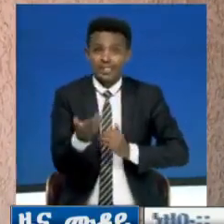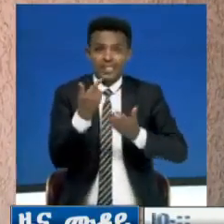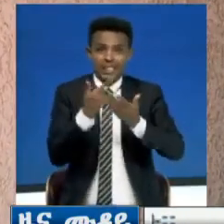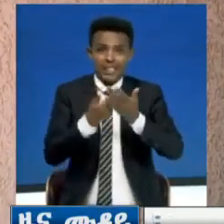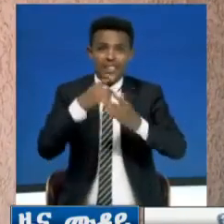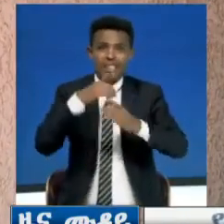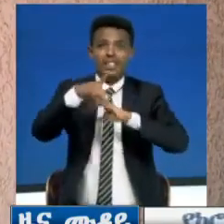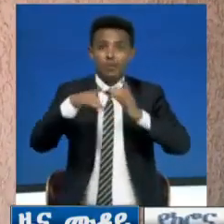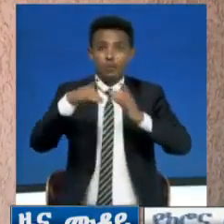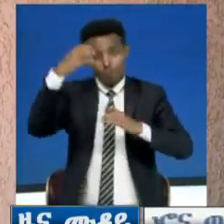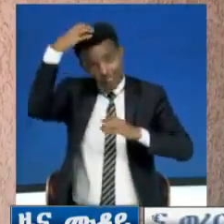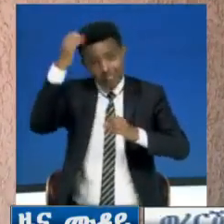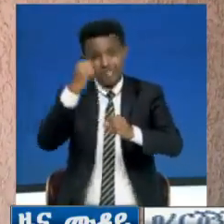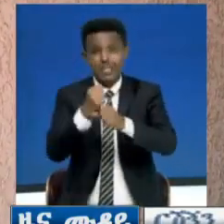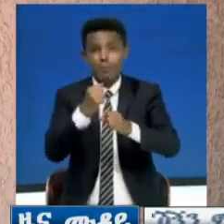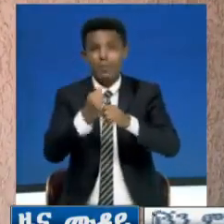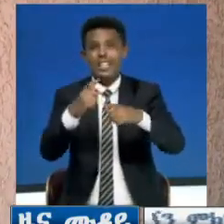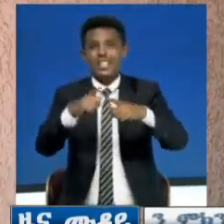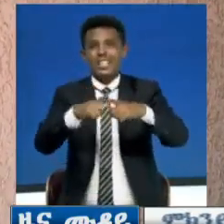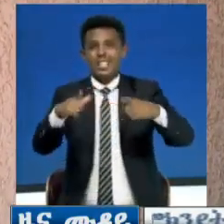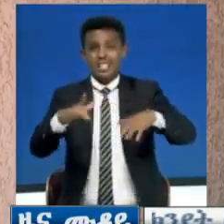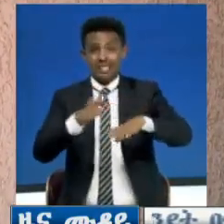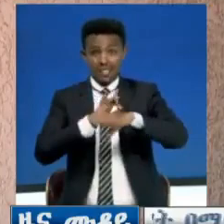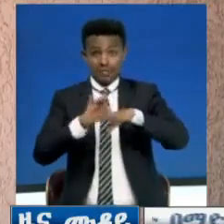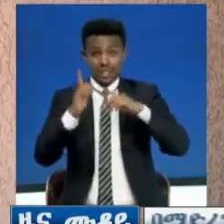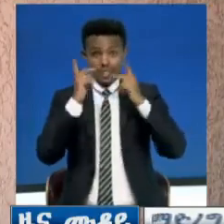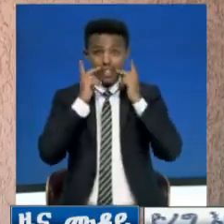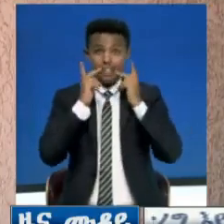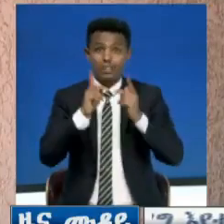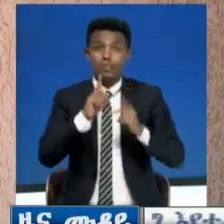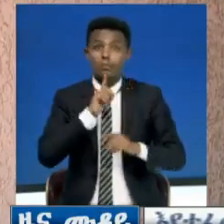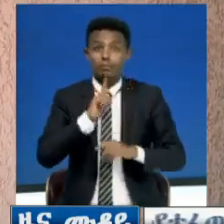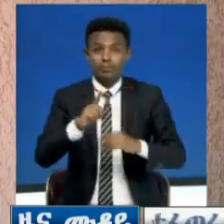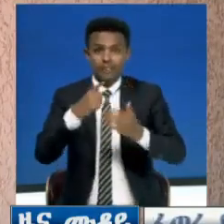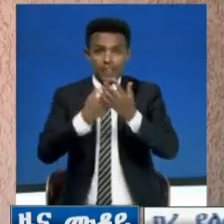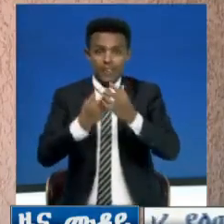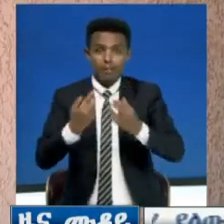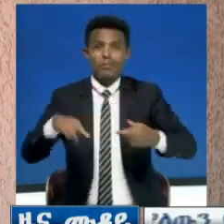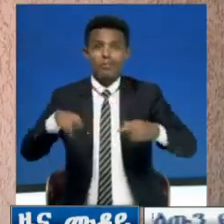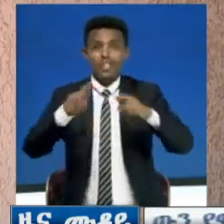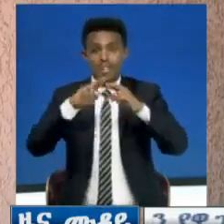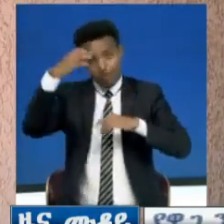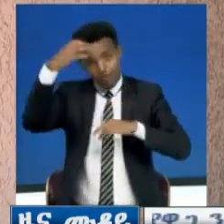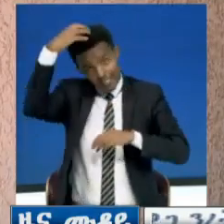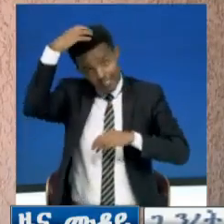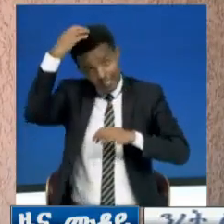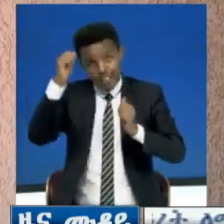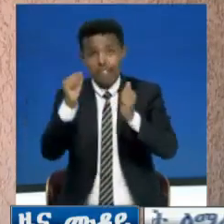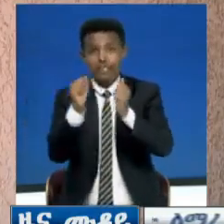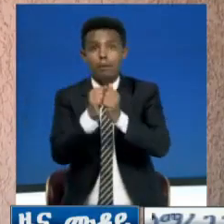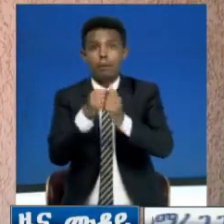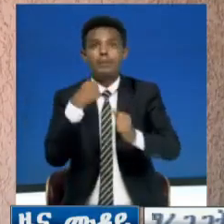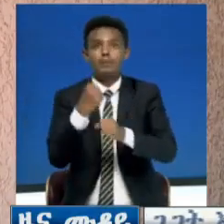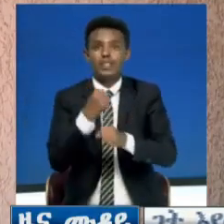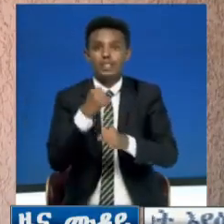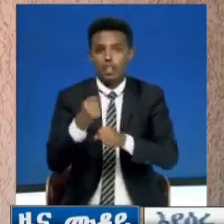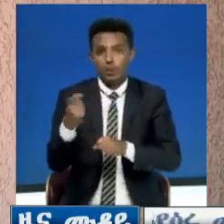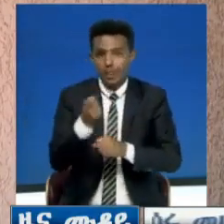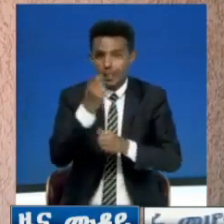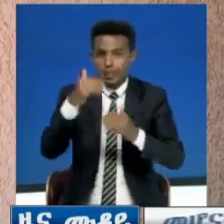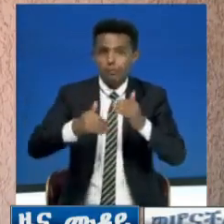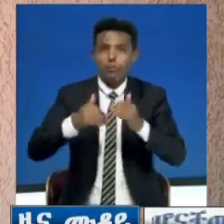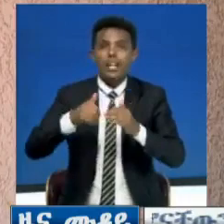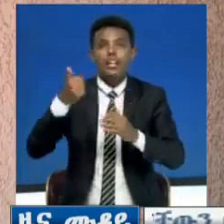እየሰራበት ያለውና እንደ ትልቅ ክፍተት ያየነው ነው። ይህንን ከፌዴራል መንግስት ጋርም ተባብረን የምንሰራ ይሆናል። በሌላ በኩል ደግሞ